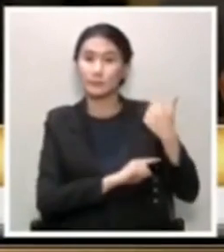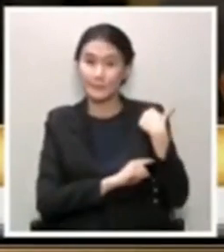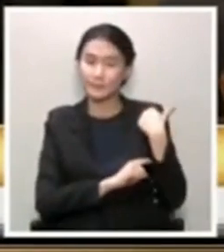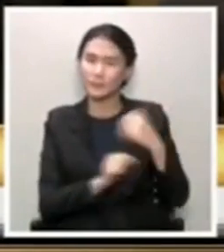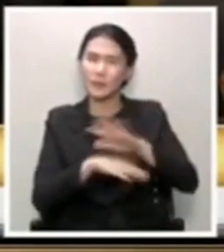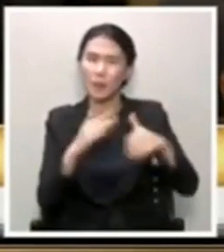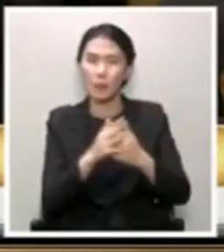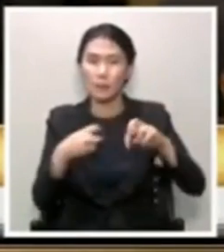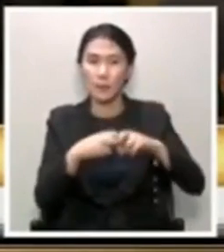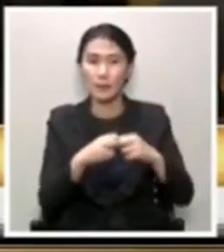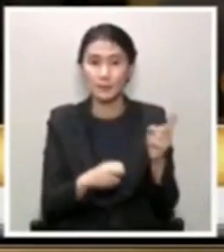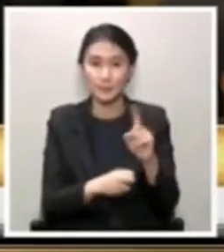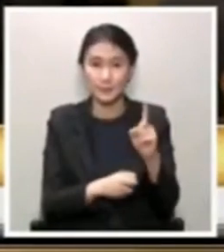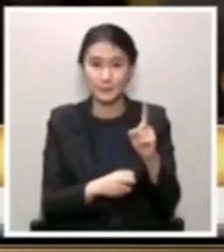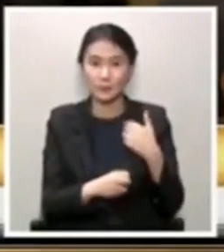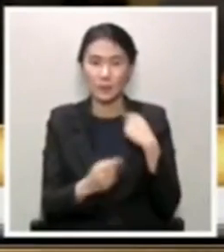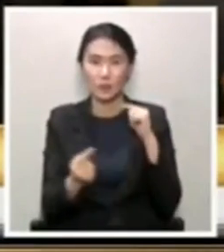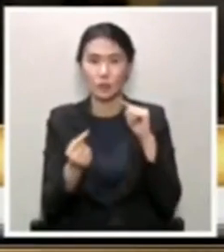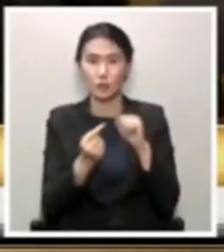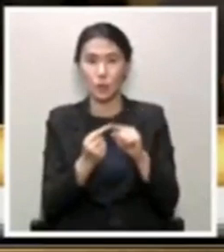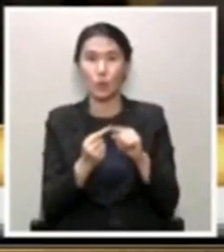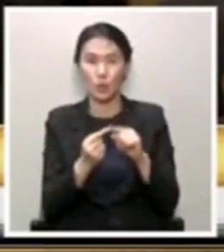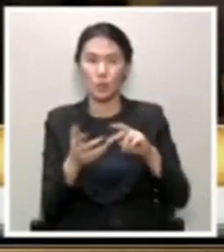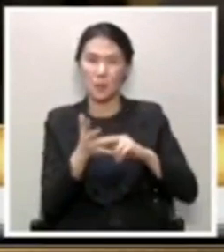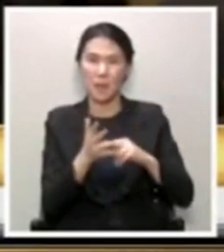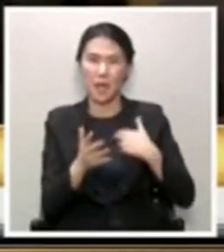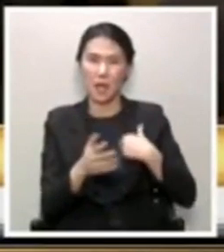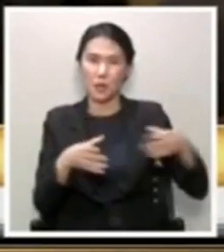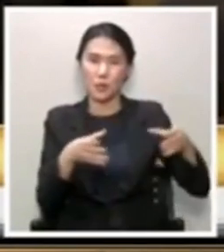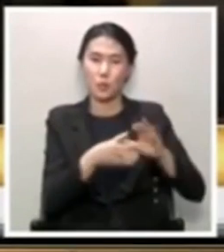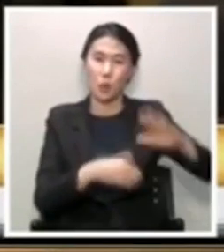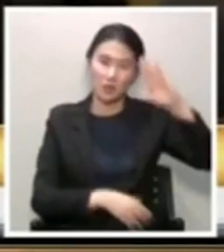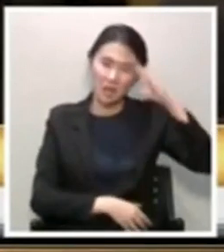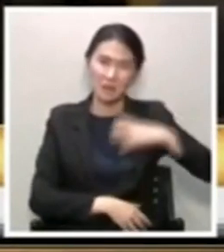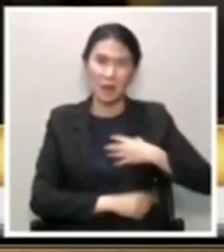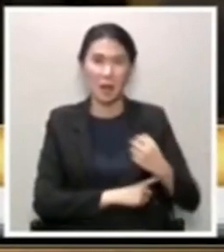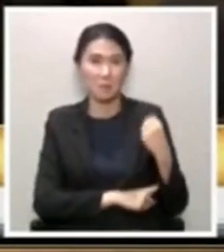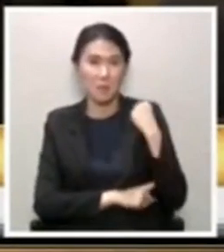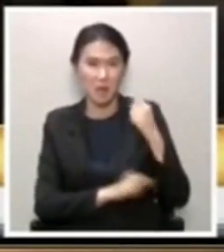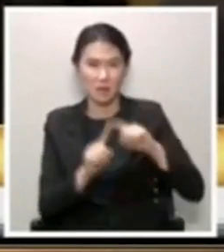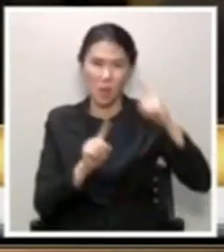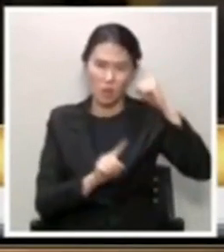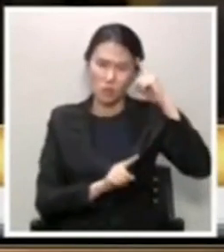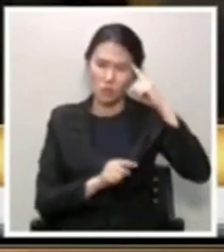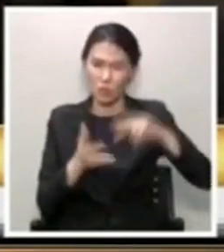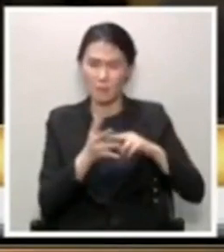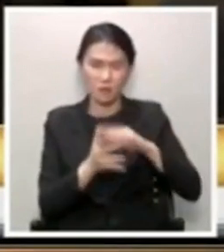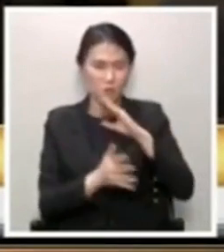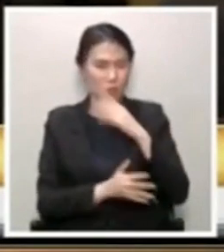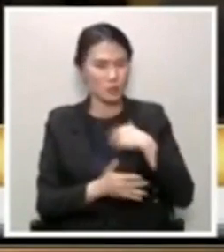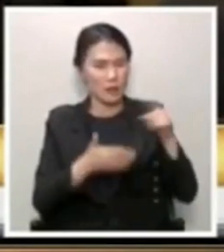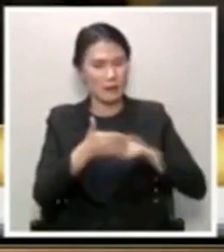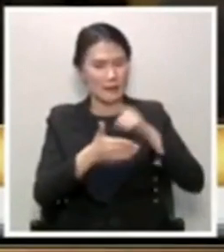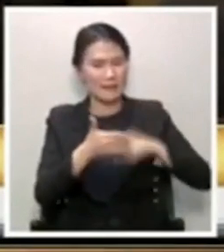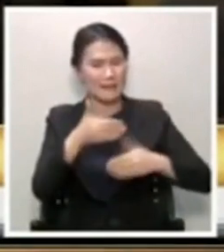อะไรครับเกิดจากการที่คณะรัฐประหารอยากสืบทอดอํานาจแต่ก็รู้ดีครับว่าลงเลือกตั้งแบบปกติโดยไม่มีก